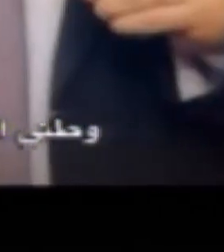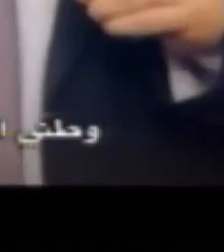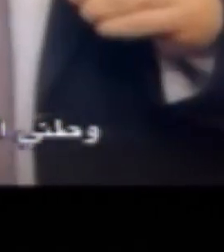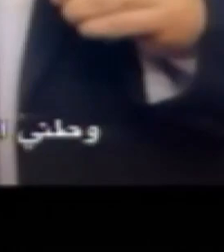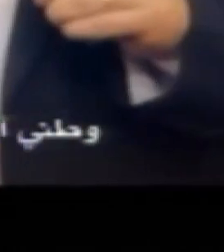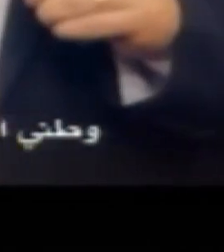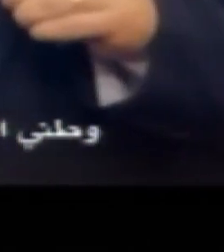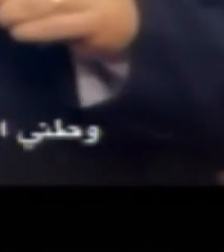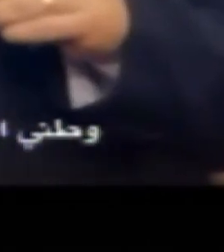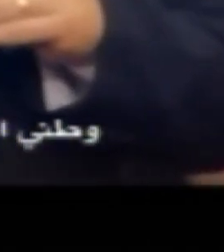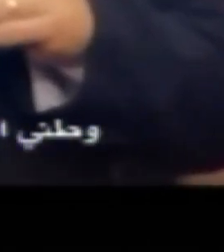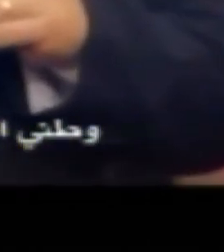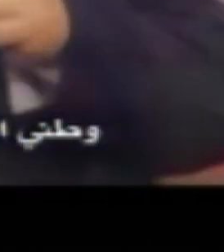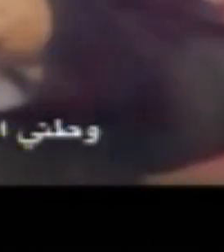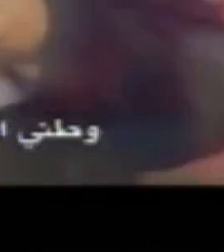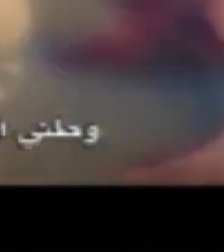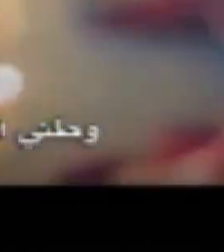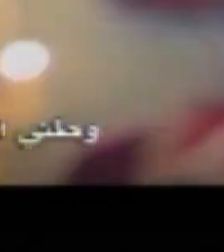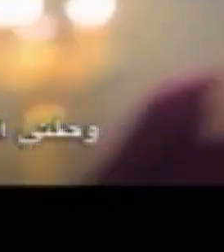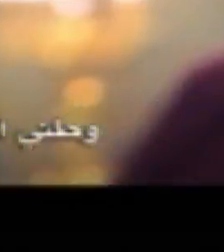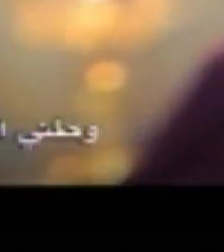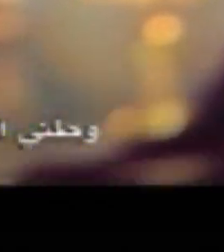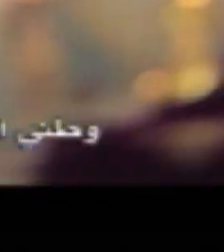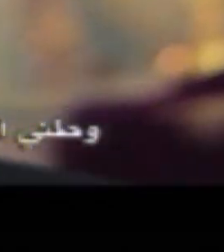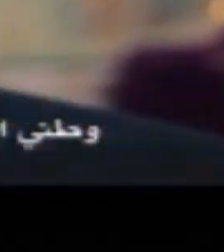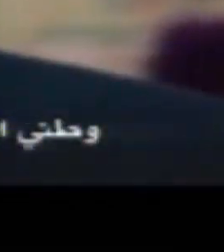يسوع الرب